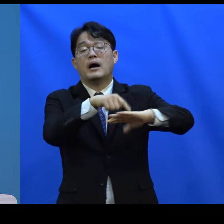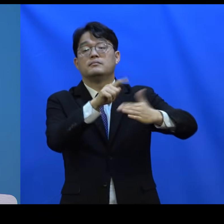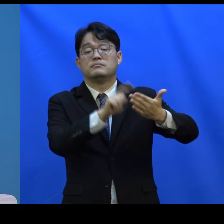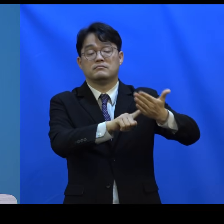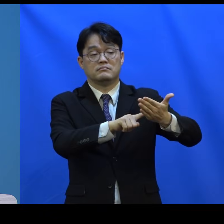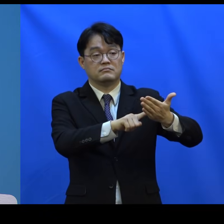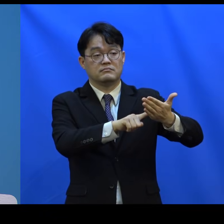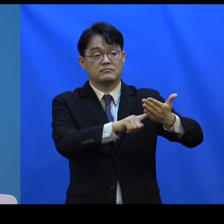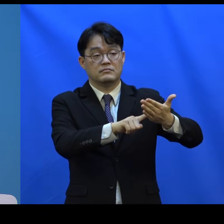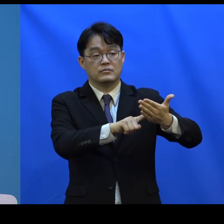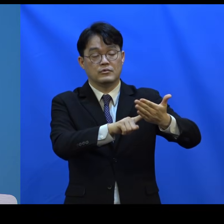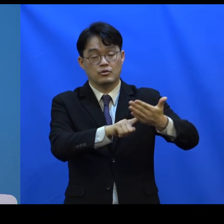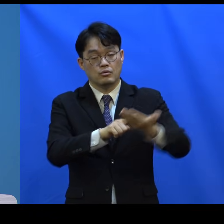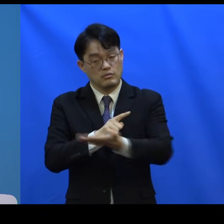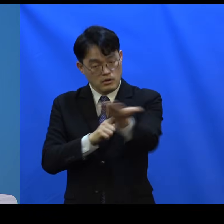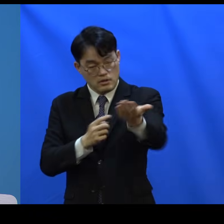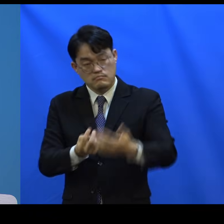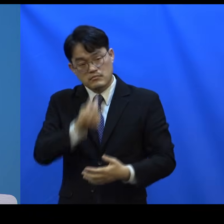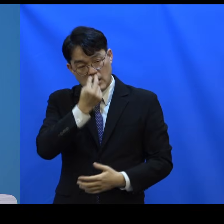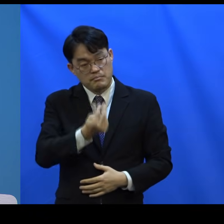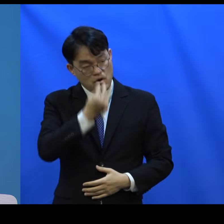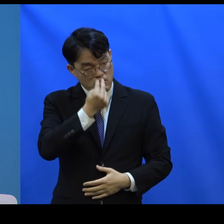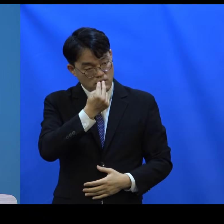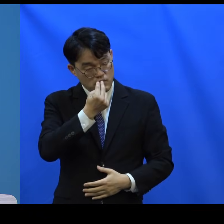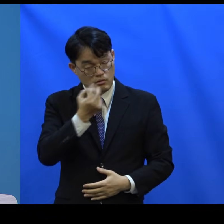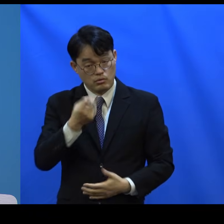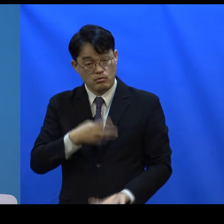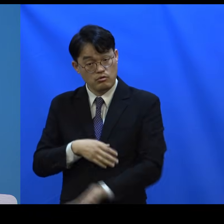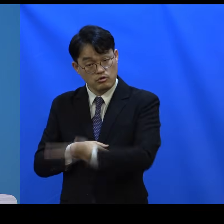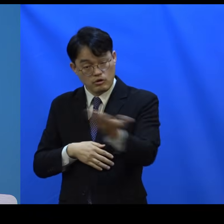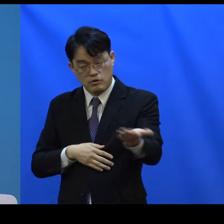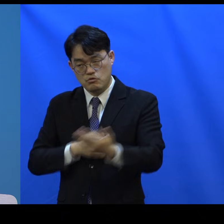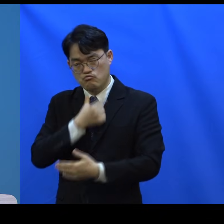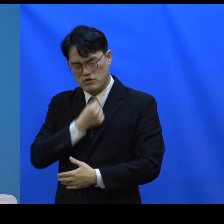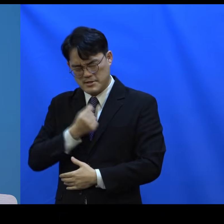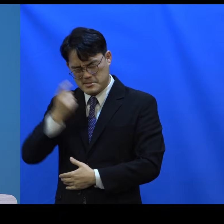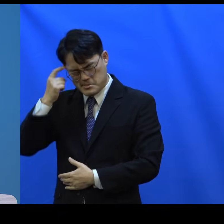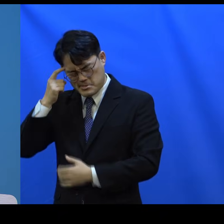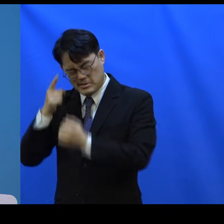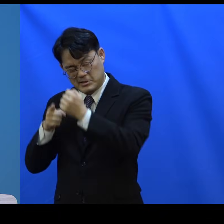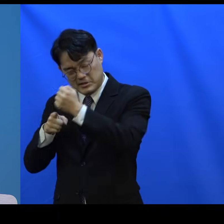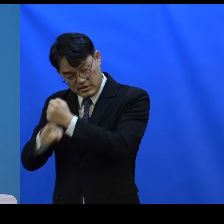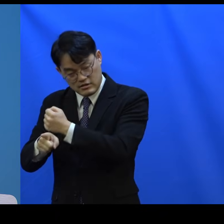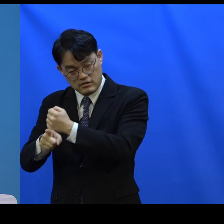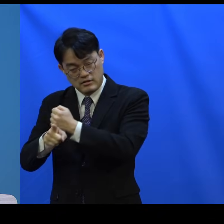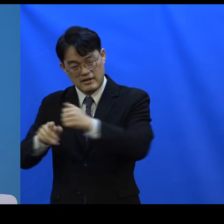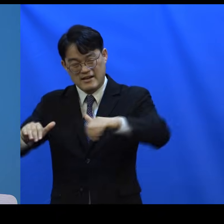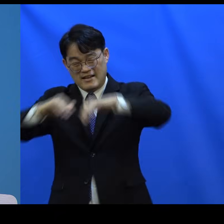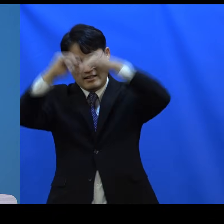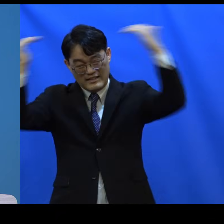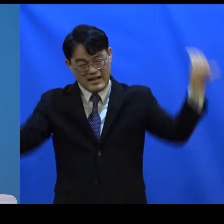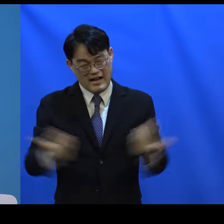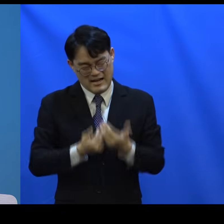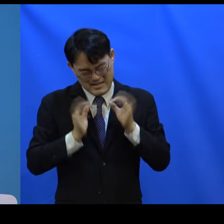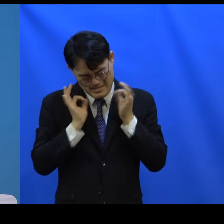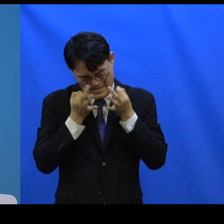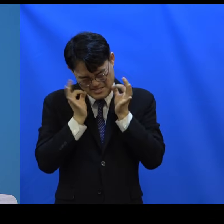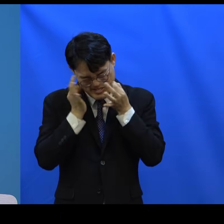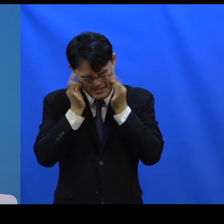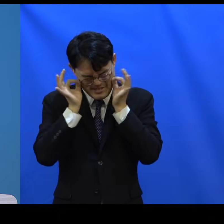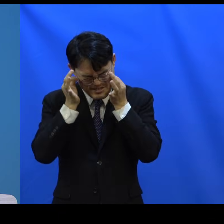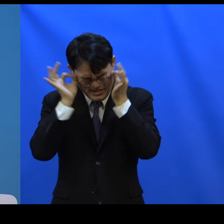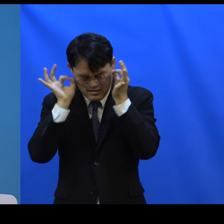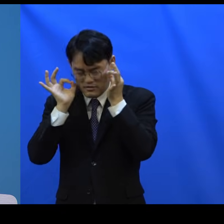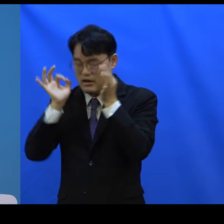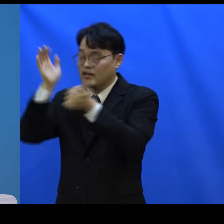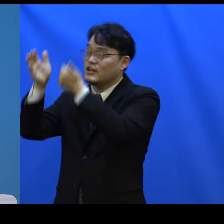너의 목숨을 다하고 너의 뜻을 다하여. 이건 뭘 말하는 겁니까? 우리의 전 존재로 하나님을